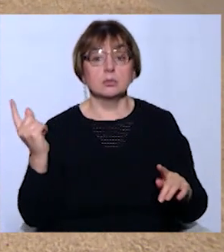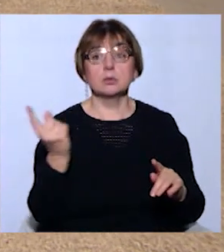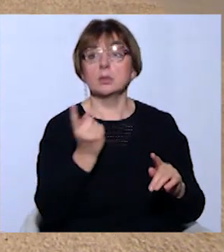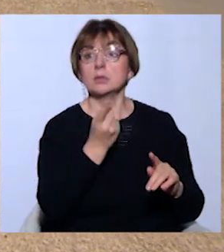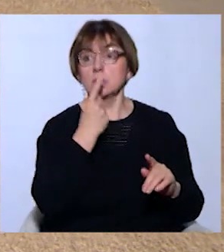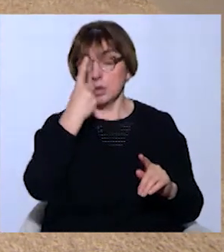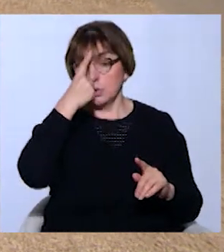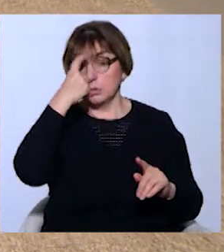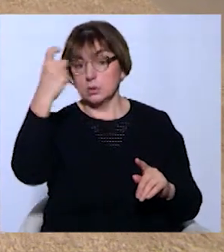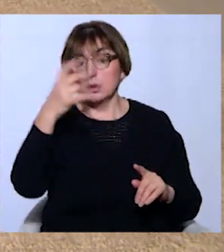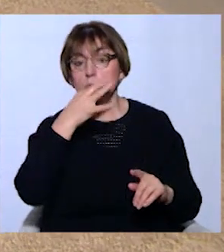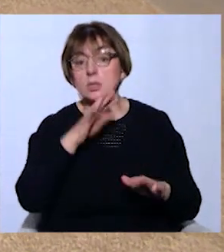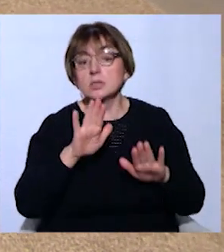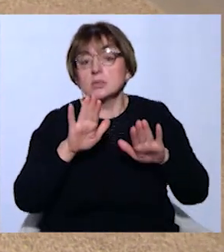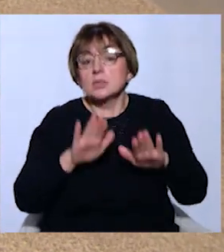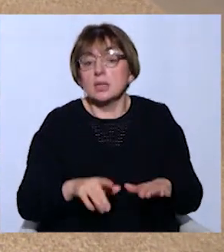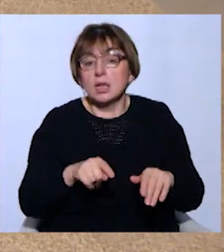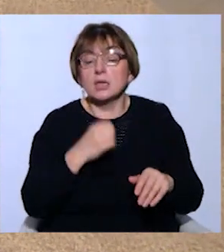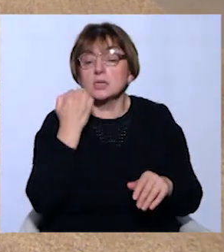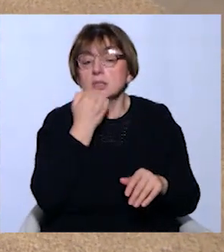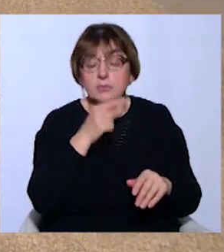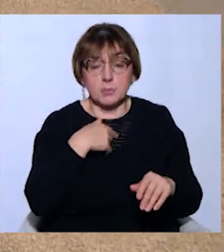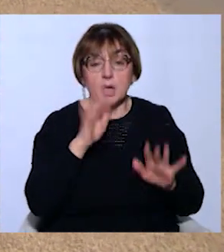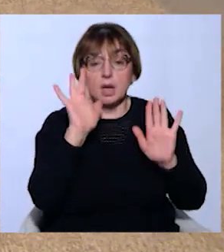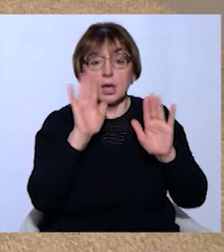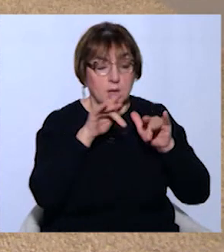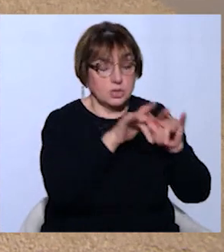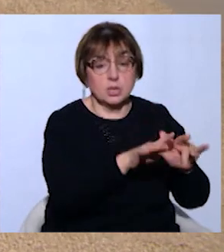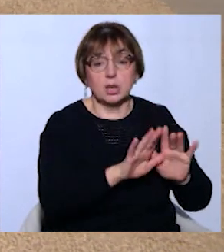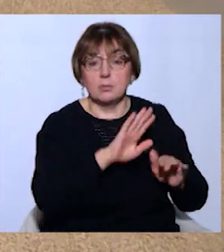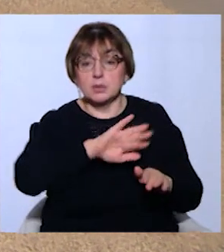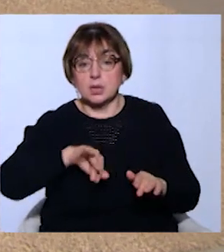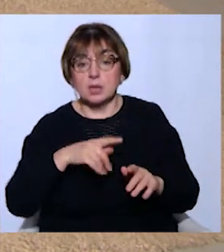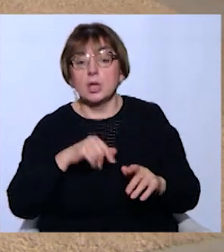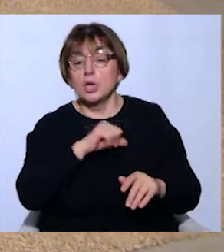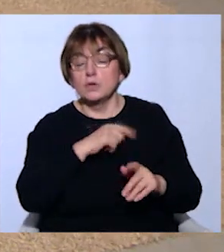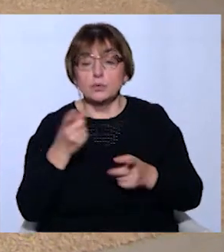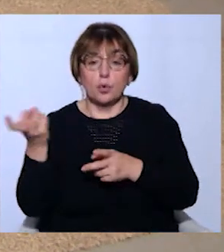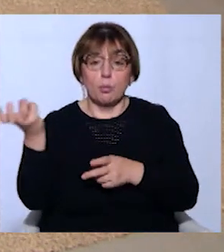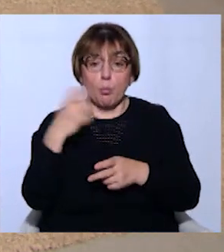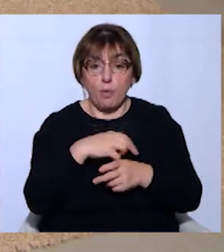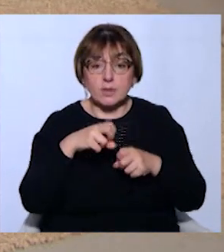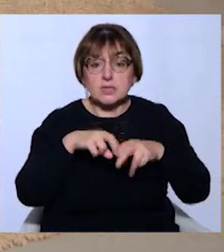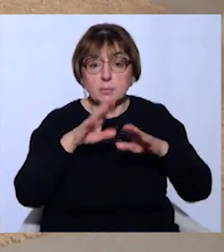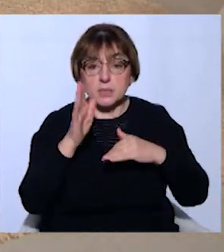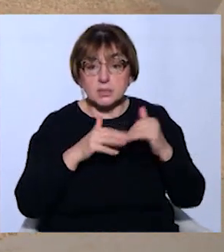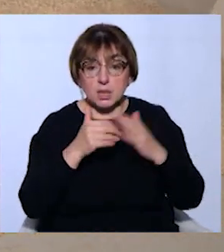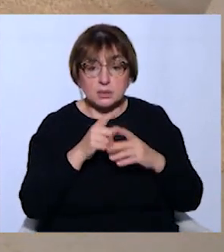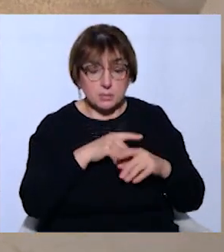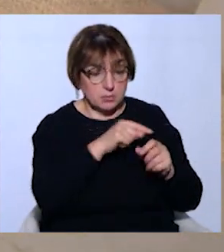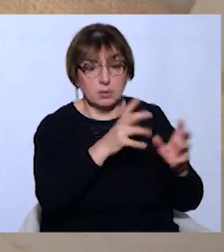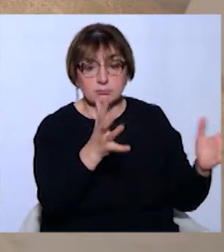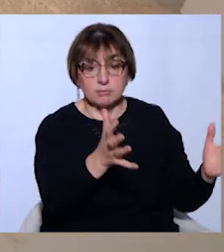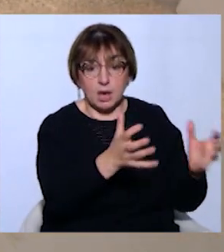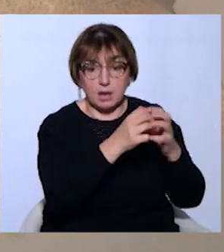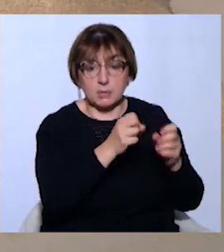რომ დაუსახელო სად დებს ეს ნივთი, ისე რომ ხელი არ მოკიდო და მოვლენ, გააუნებლებენ და ის სახიფათო